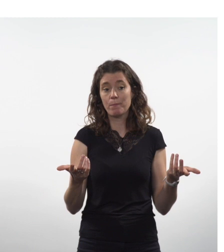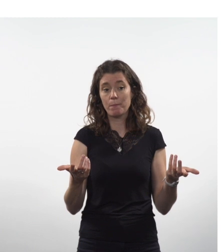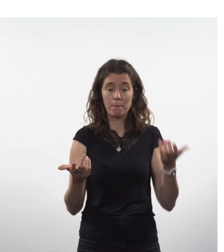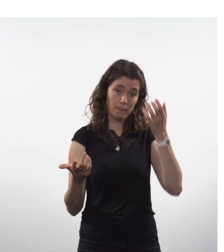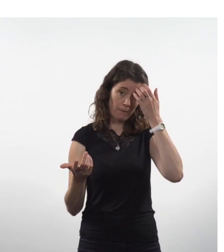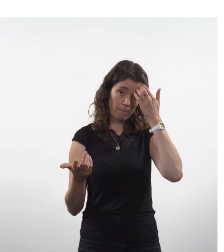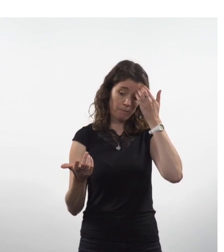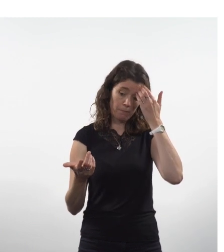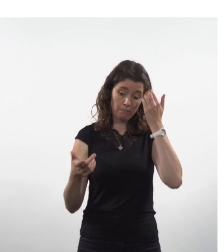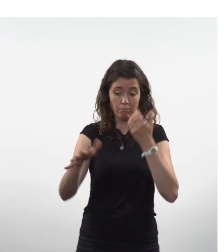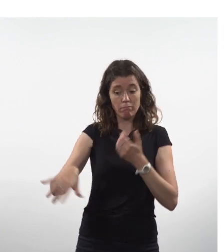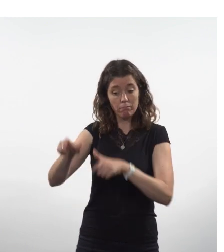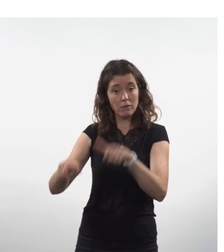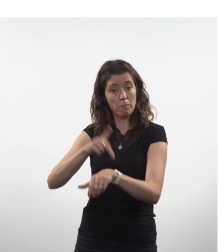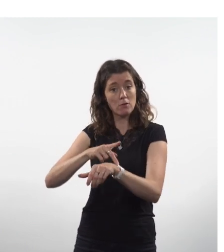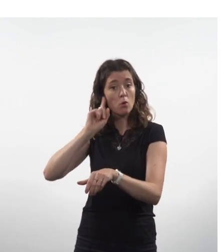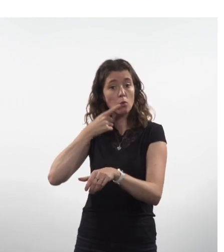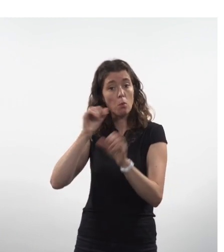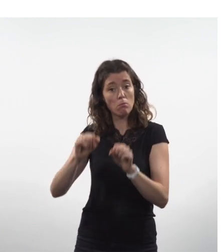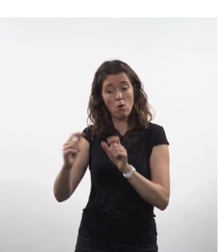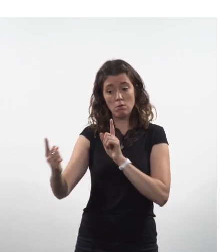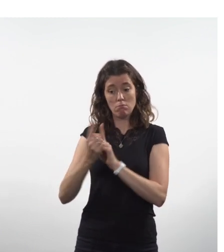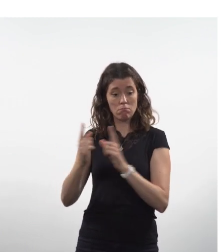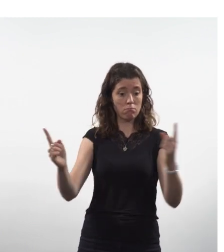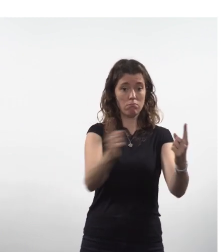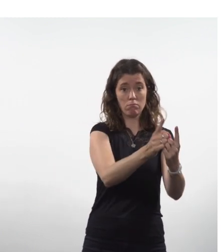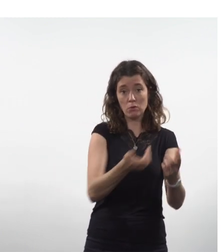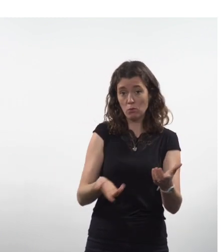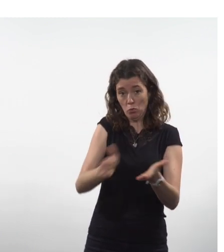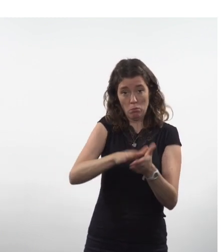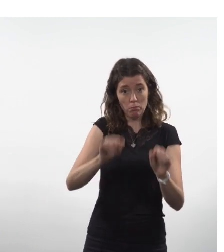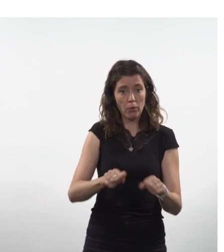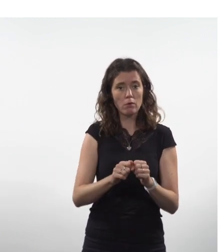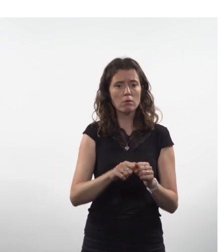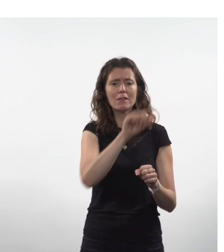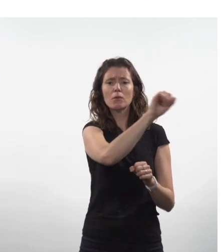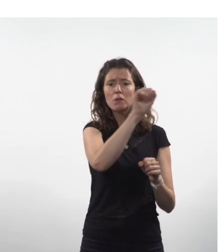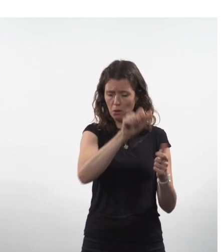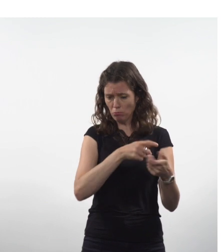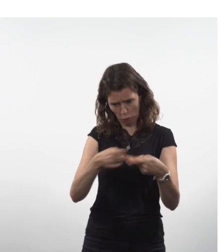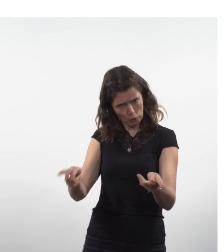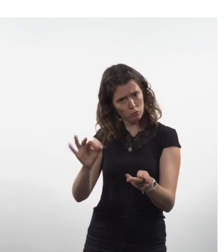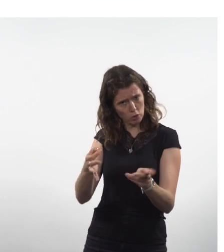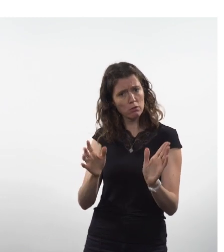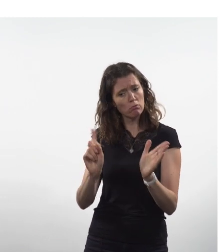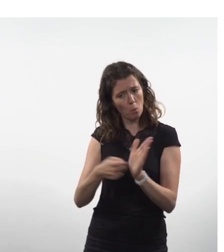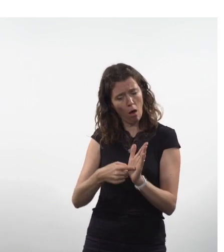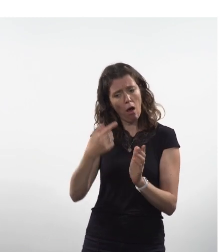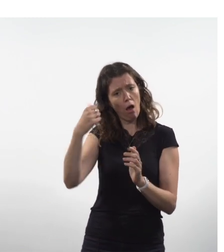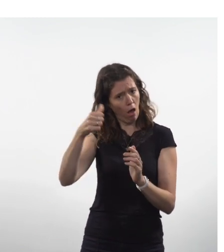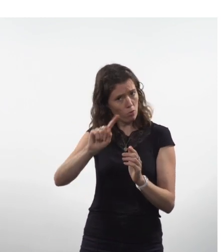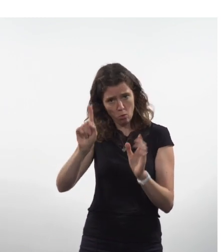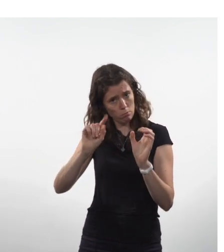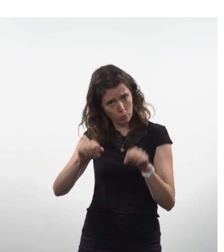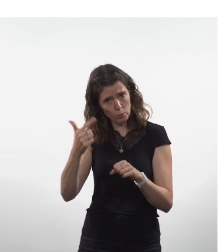les patients sourds peuvent bénéficier de double suivi. C'est-à-dire que sur dérogation de l'assurance maladie, le